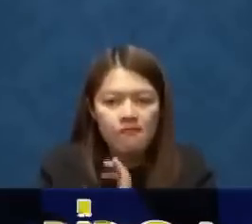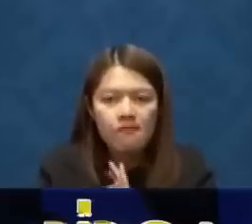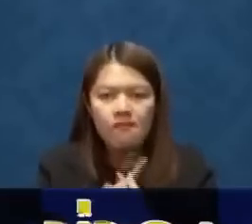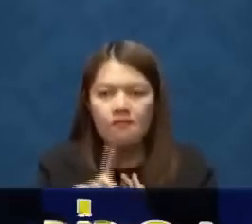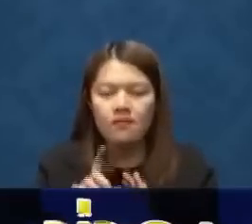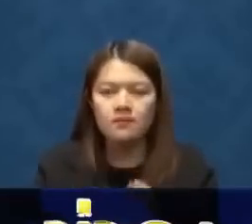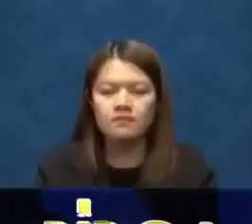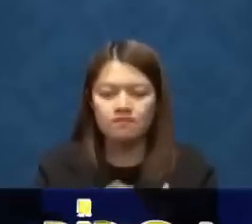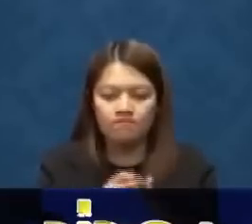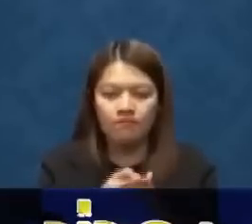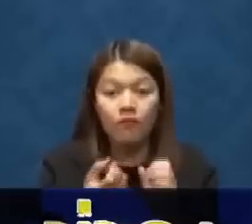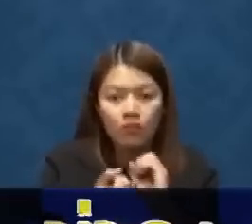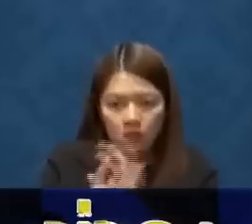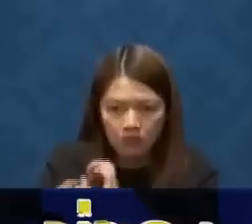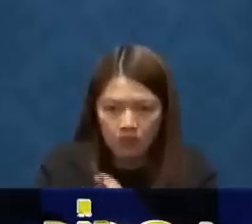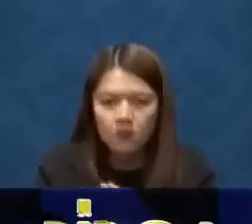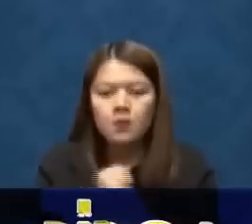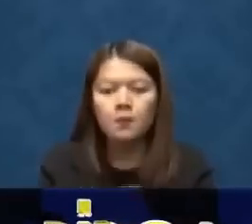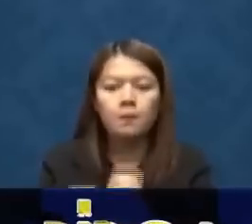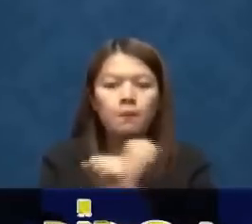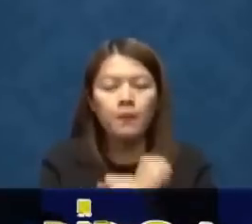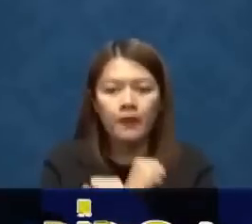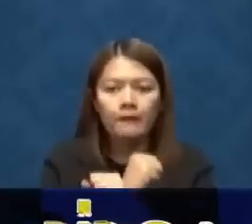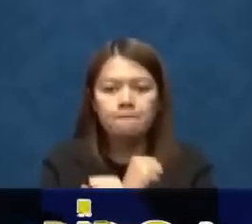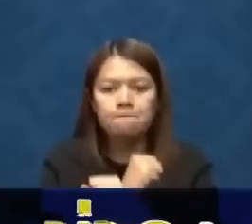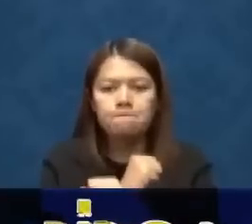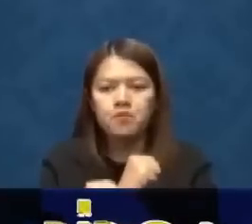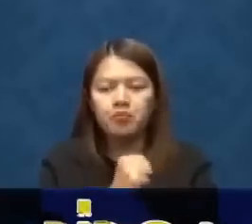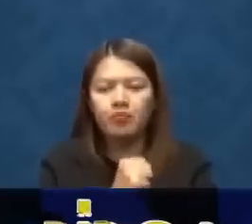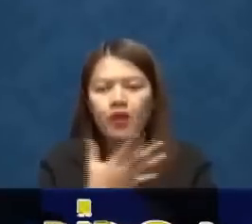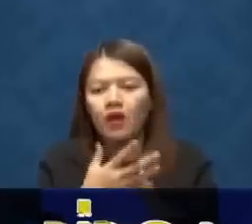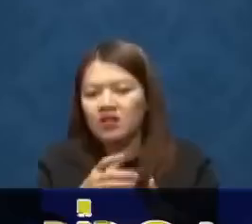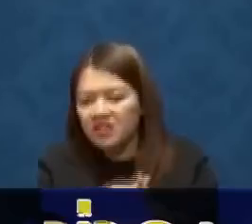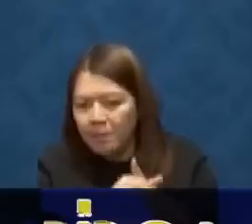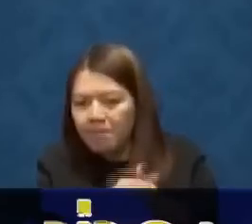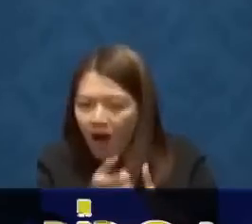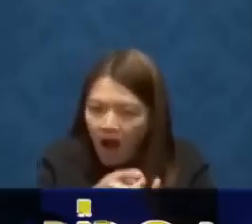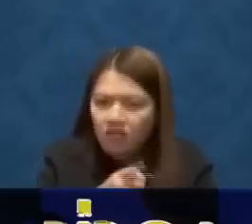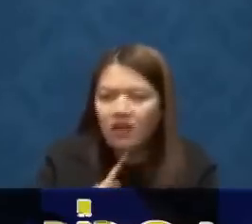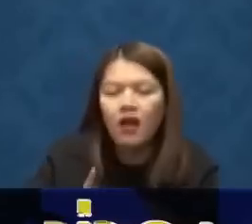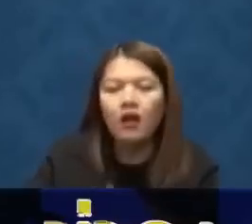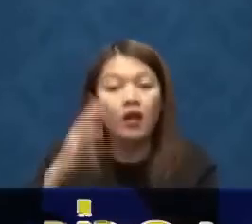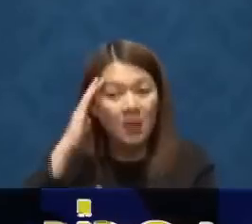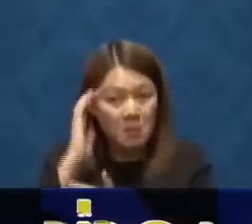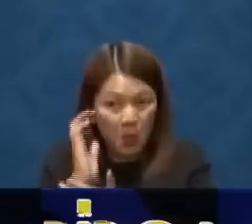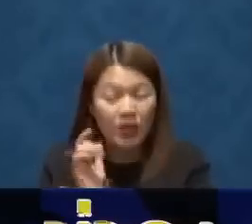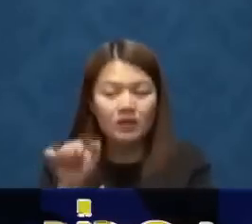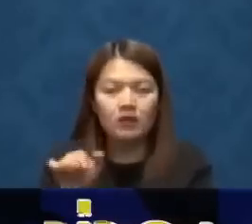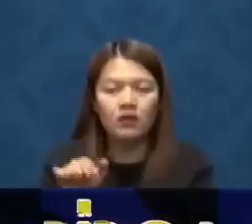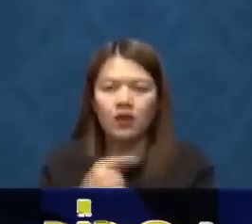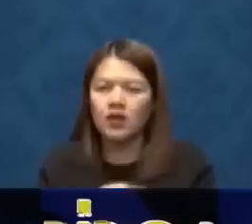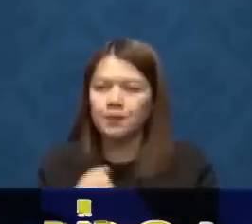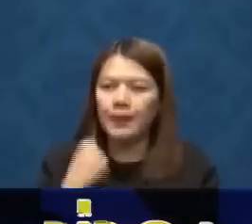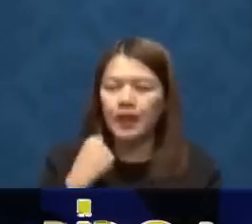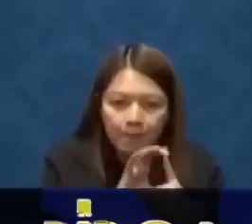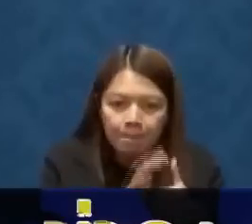ายืดออกไปเหมือนที่หลายคนเนี่ยมองในแง่ร้ายนะแต่อุปกรณ์ต่างๆมันไม่พร้อมจริง ๆในมุมของผบ.ตร.ถ้ากฎหมายมันบังคับใช้